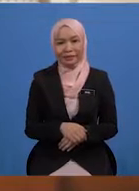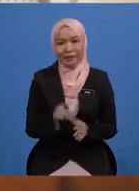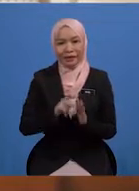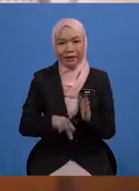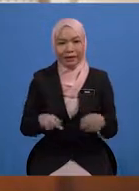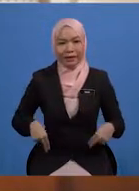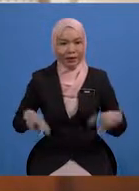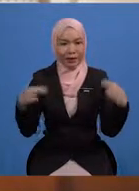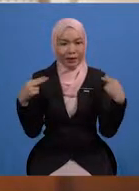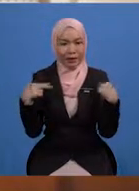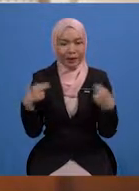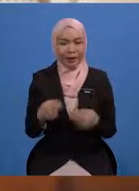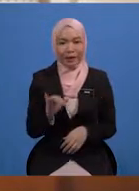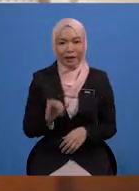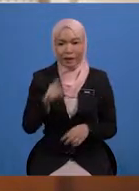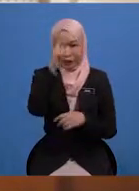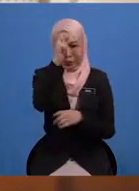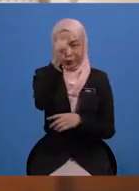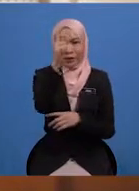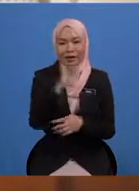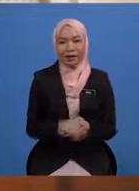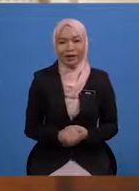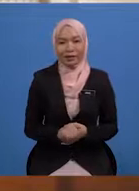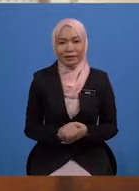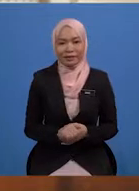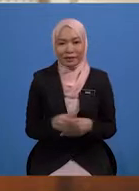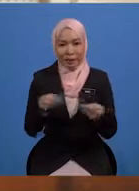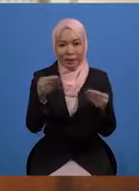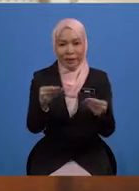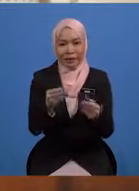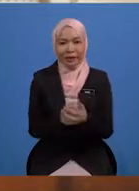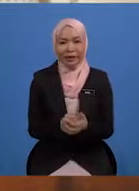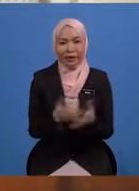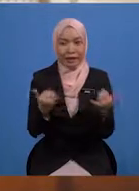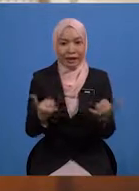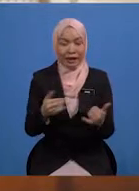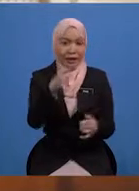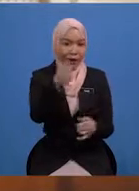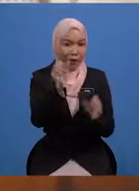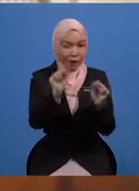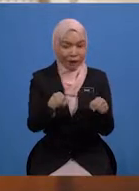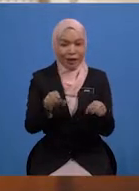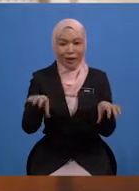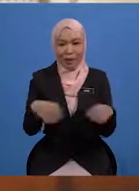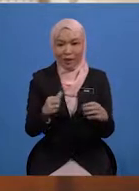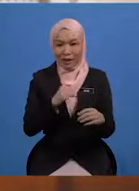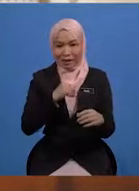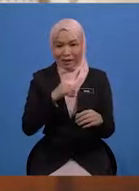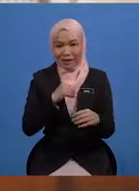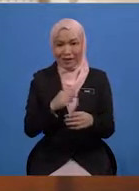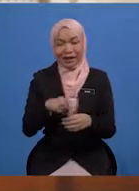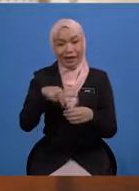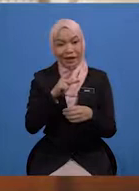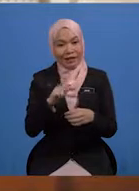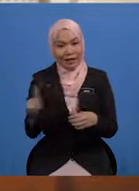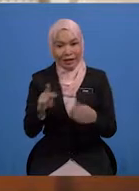Selepas ini, kamu bolehlah menghasilkan catan cat air kamu sendiri. Kamu juga pasti dapat